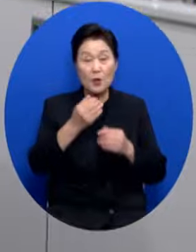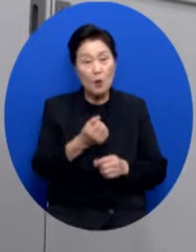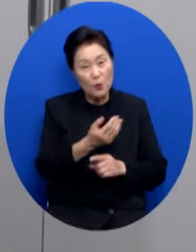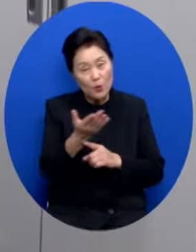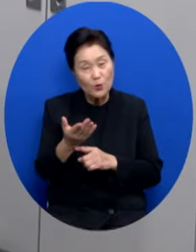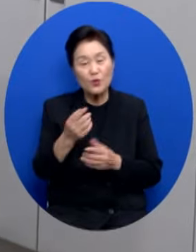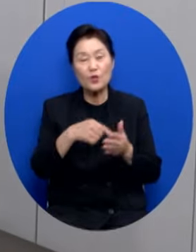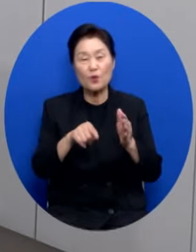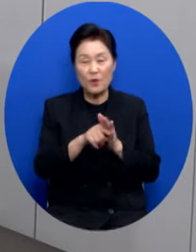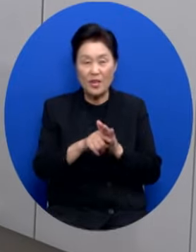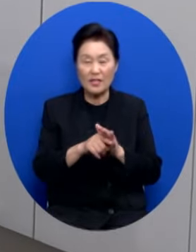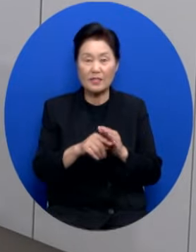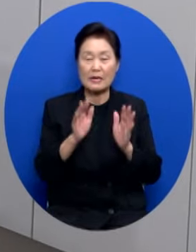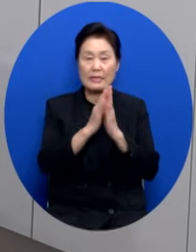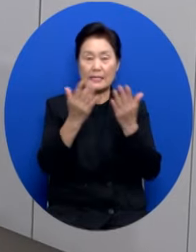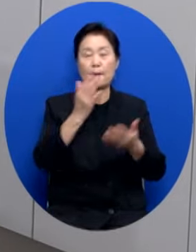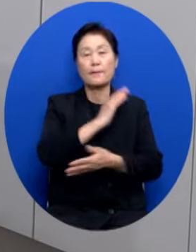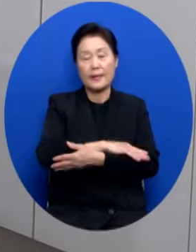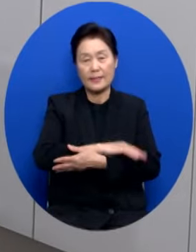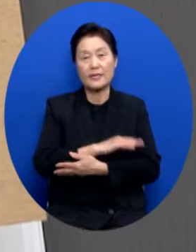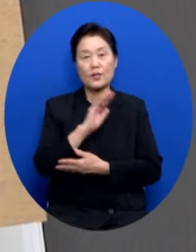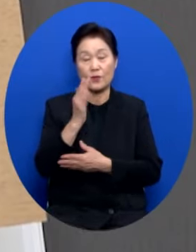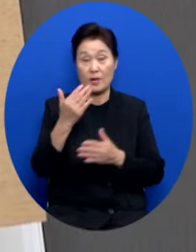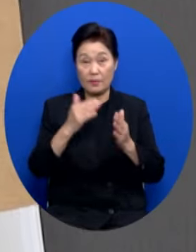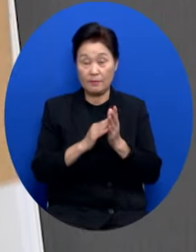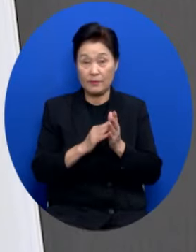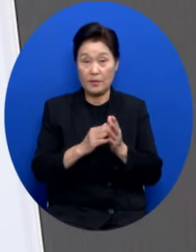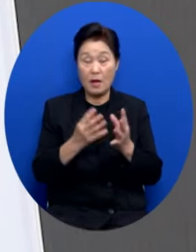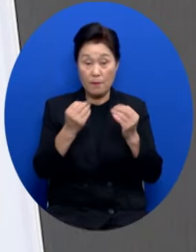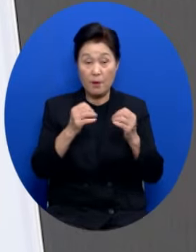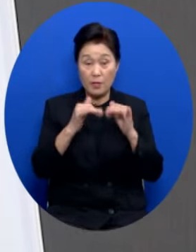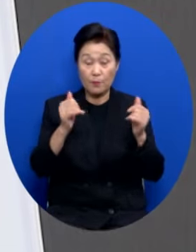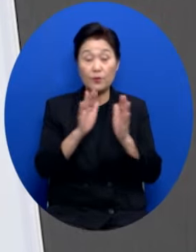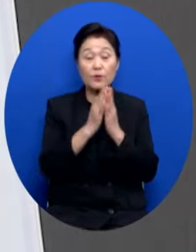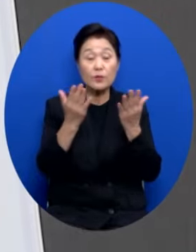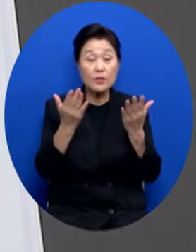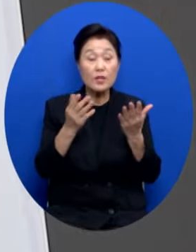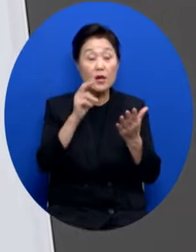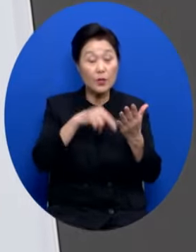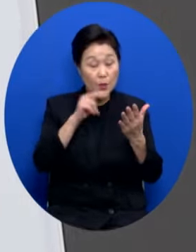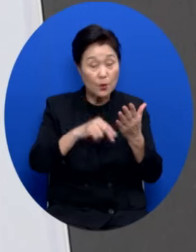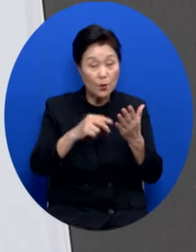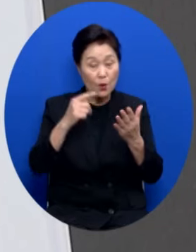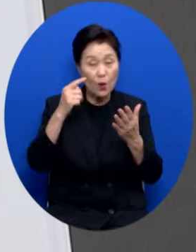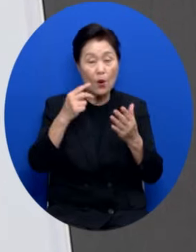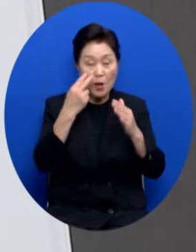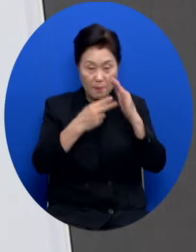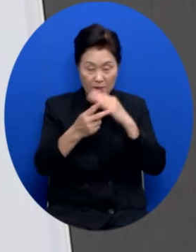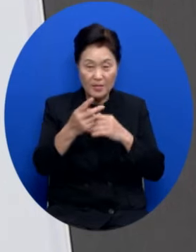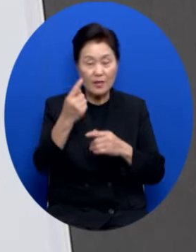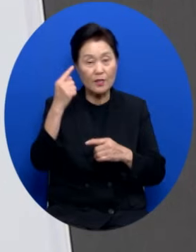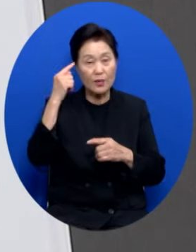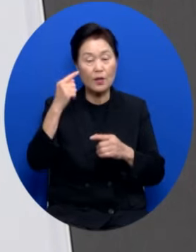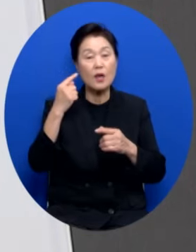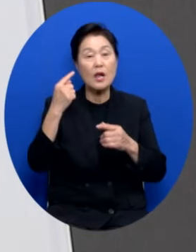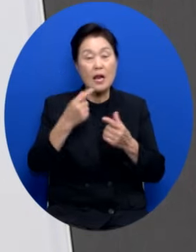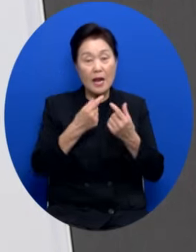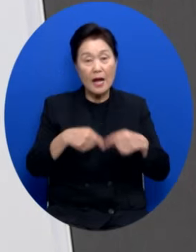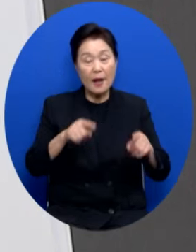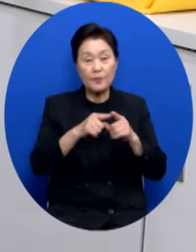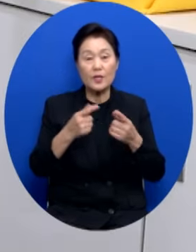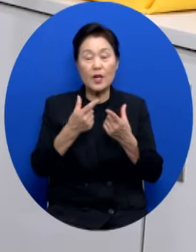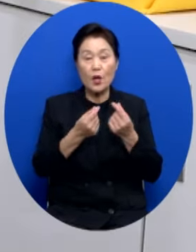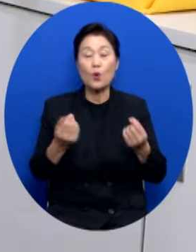네, 그래서 그런 분들이 이 책을 읽고 같이 비전을 공유하고 서로 협력하면서 한국교회의